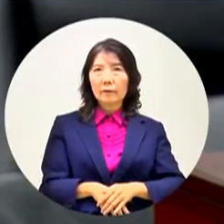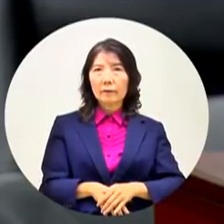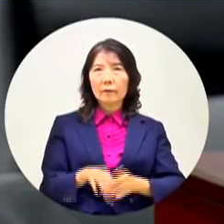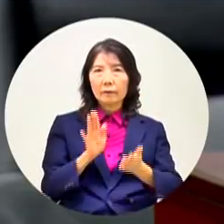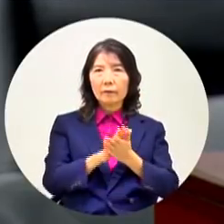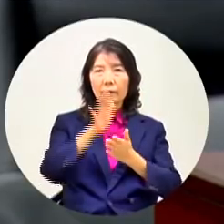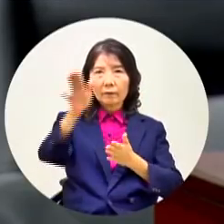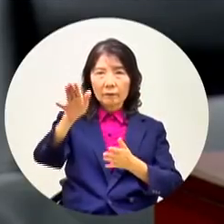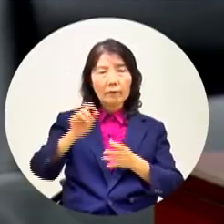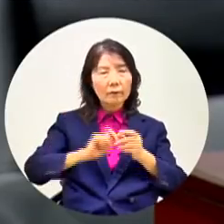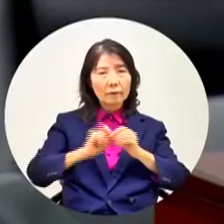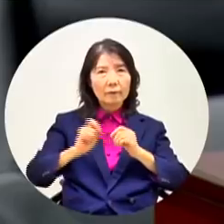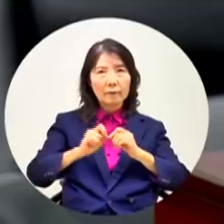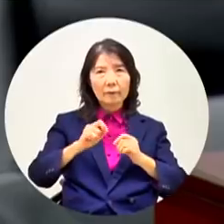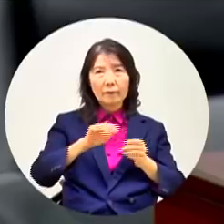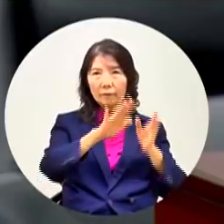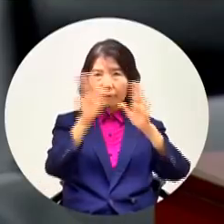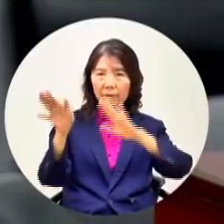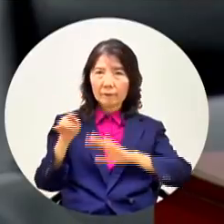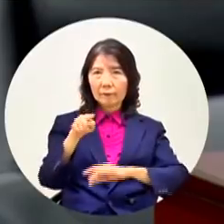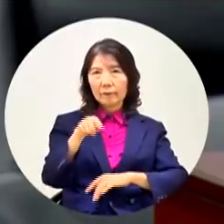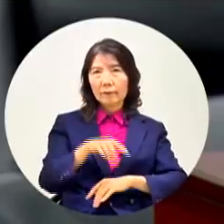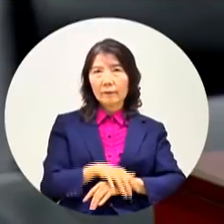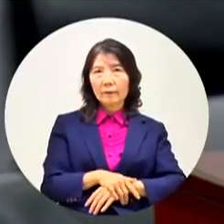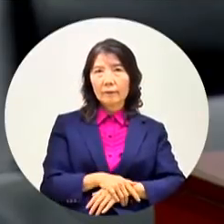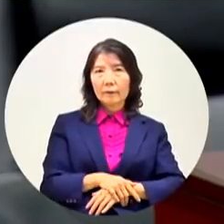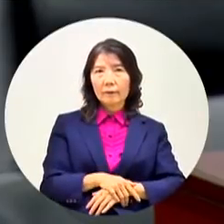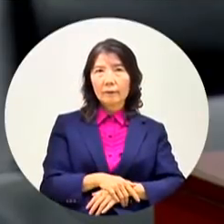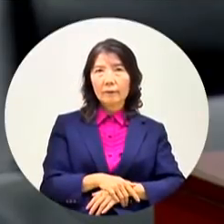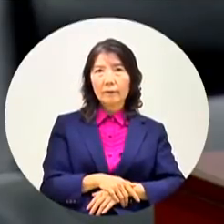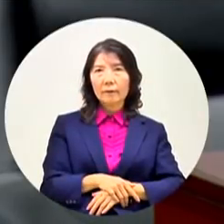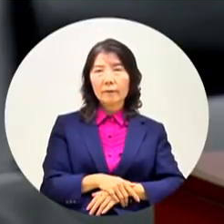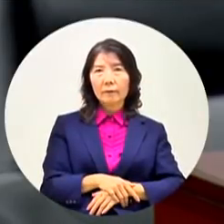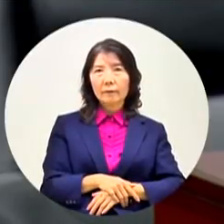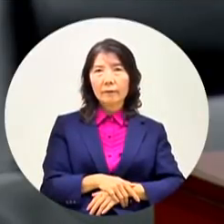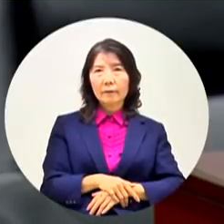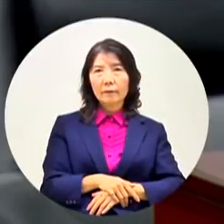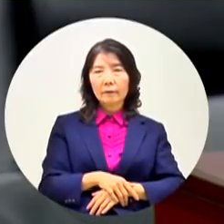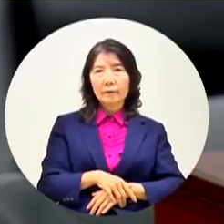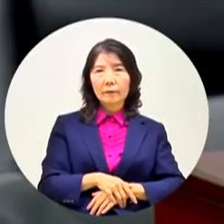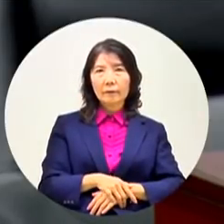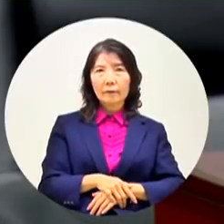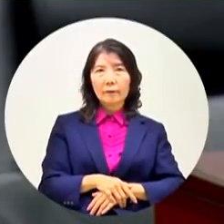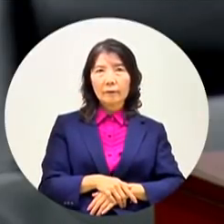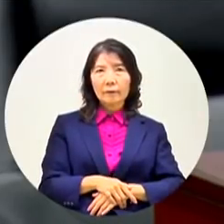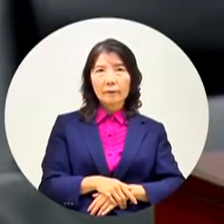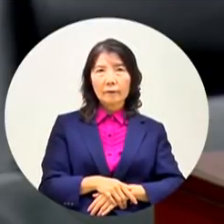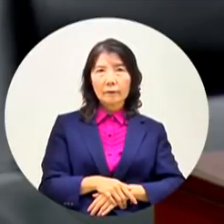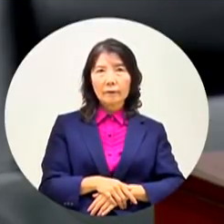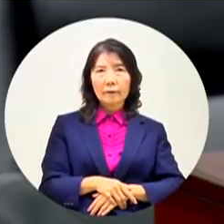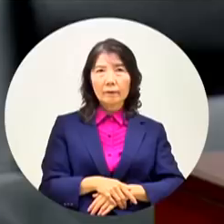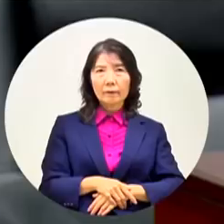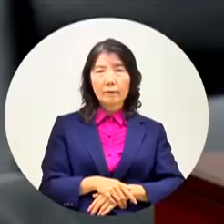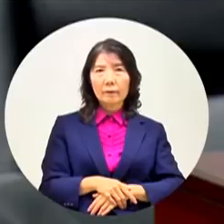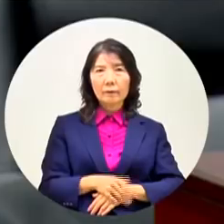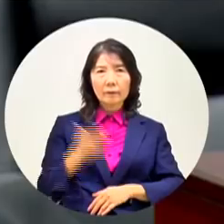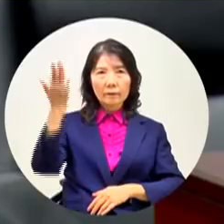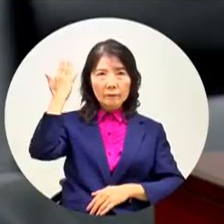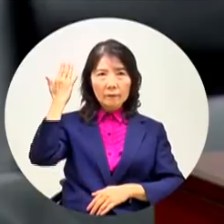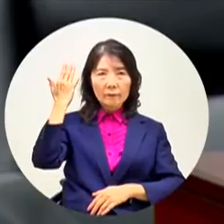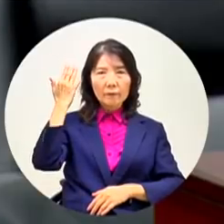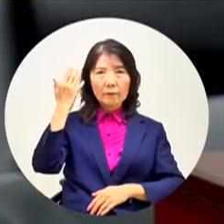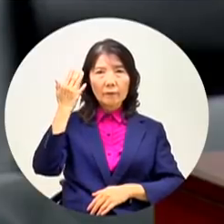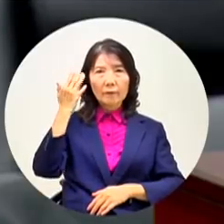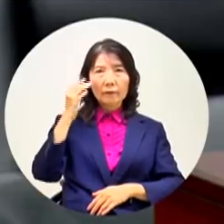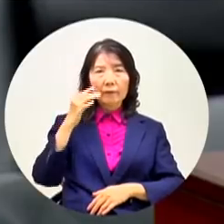现在的规划，吼这凤这那凤山的规划这个，好不过去。阿伯，甲即马规个，甲